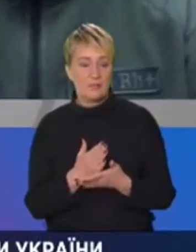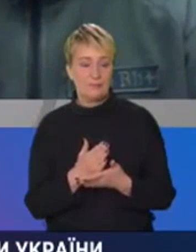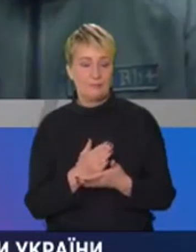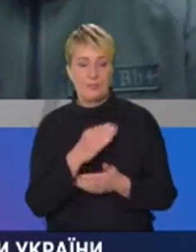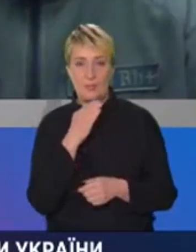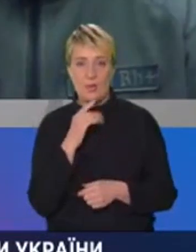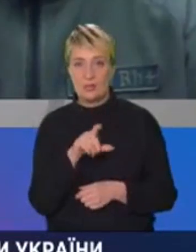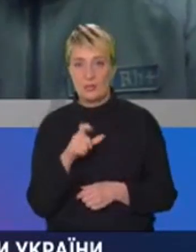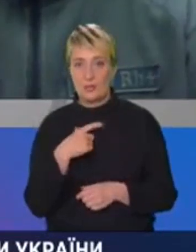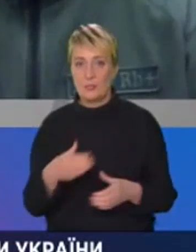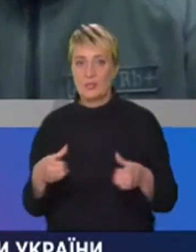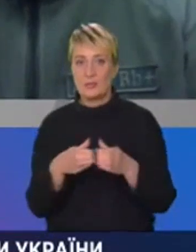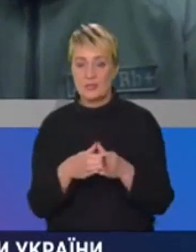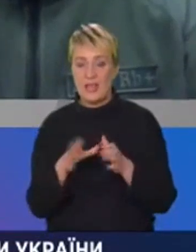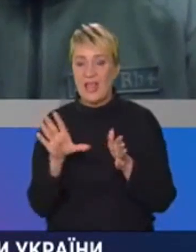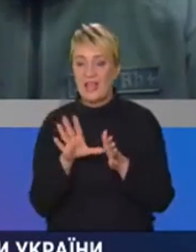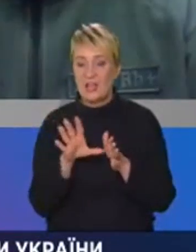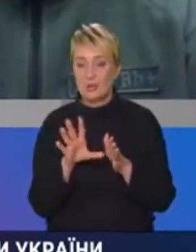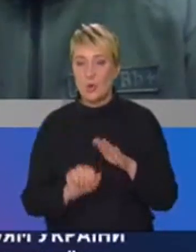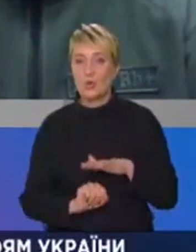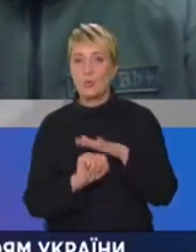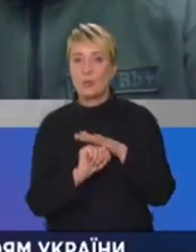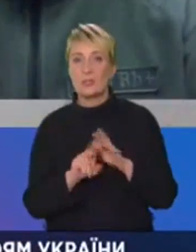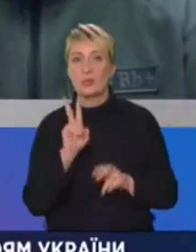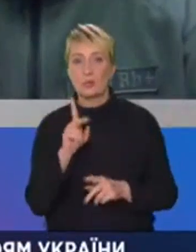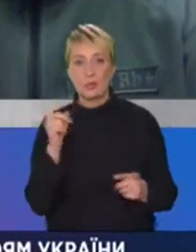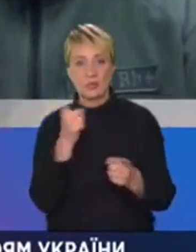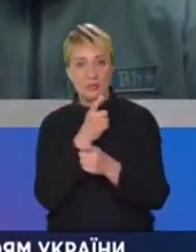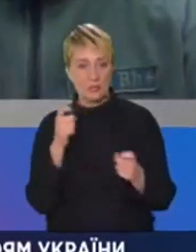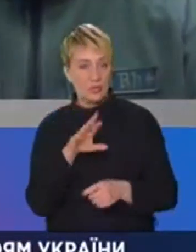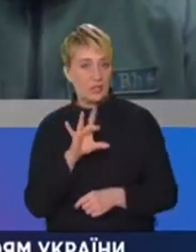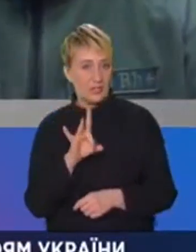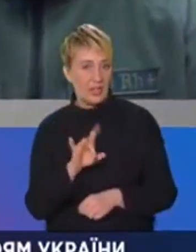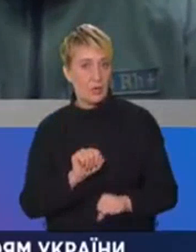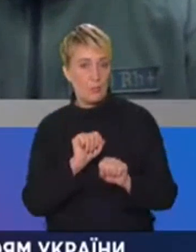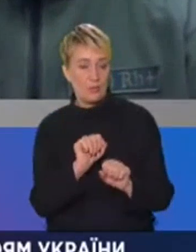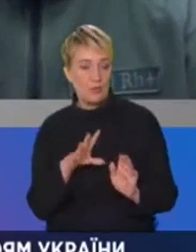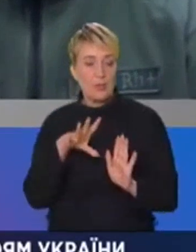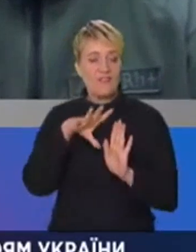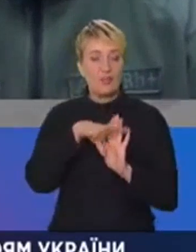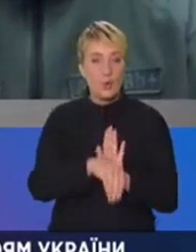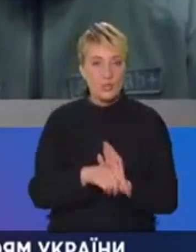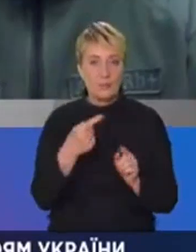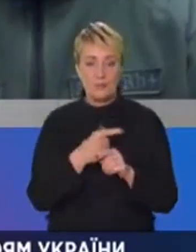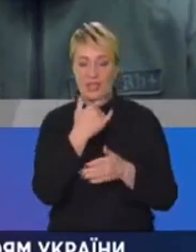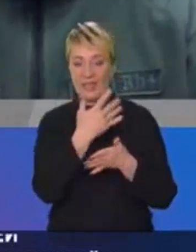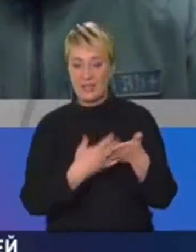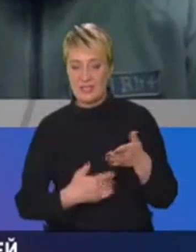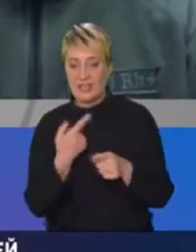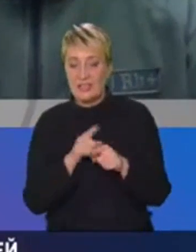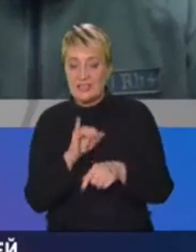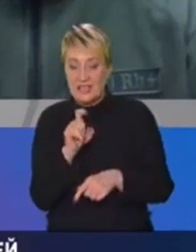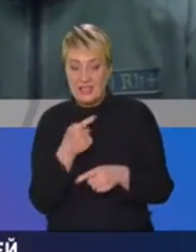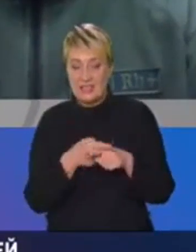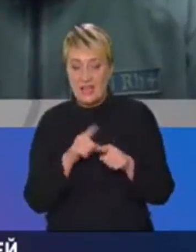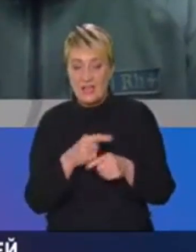створили електронну базу, і всі, хто зголошується до територіальної оборони, ми вносимо в цей реєстр, і з цього реєстру